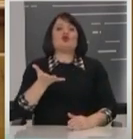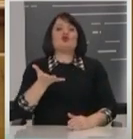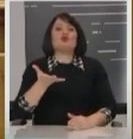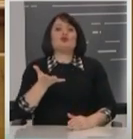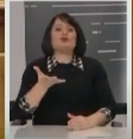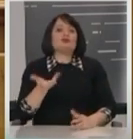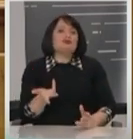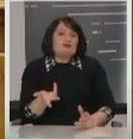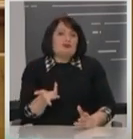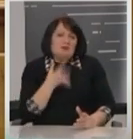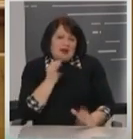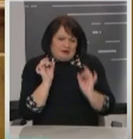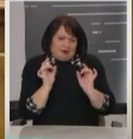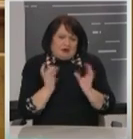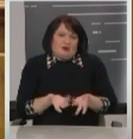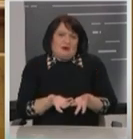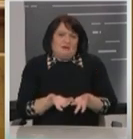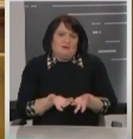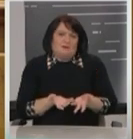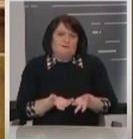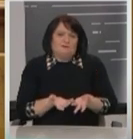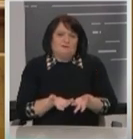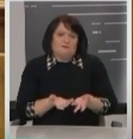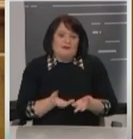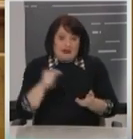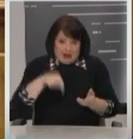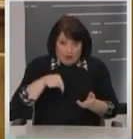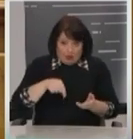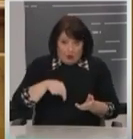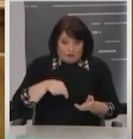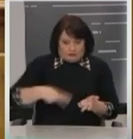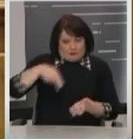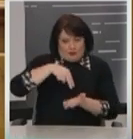σε φιλοδόρημα και χαρτζηλίκι. Και από αυτό εδώ το βήμα,